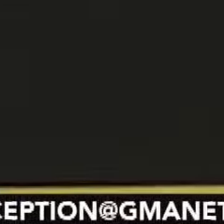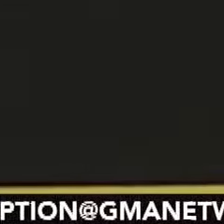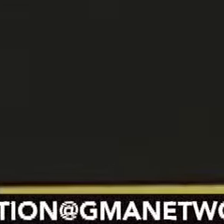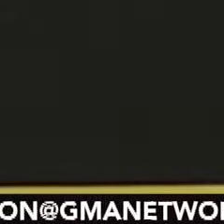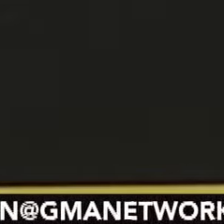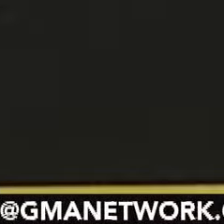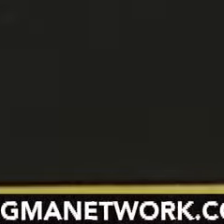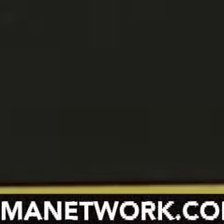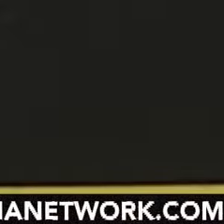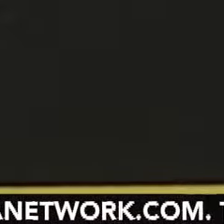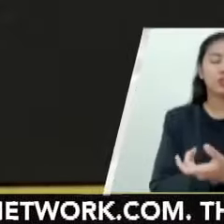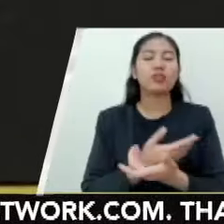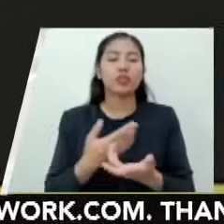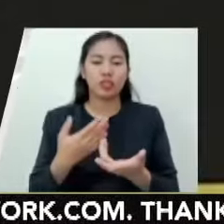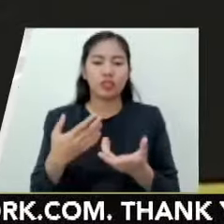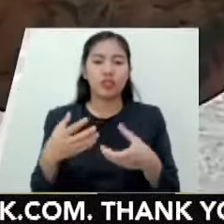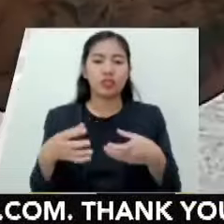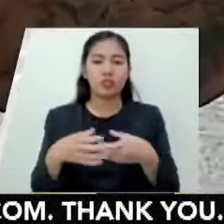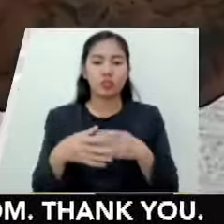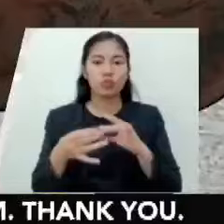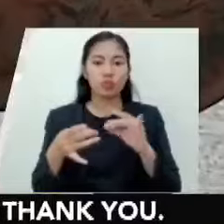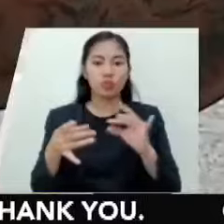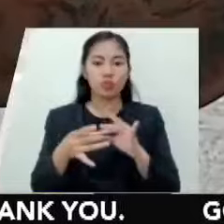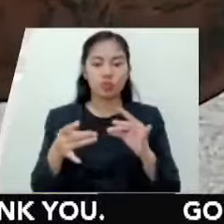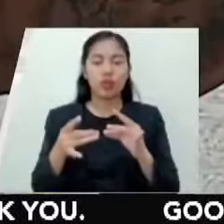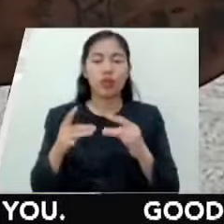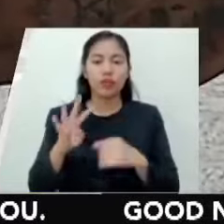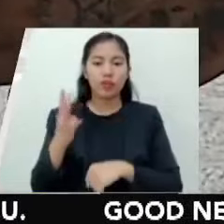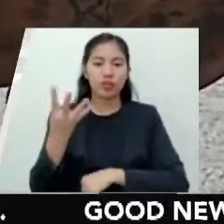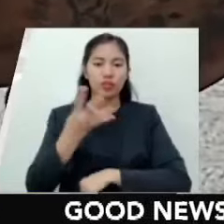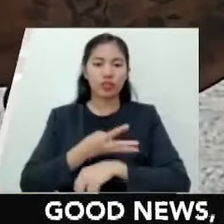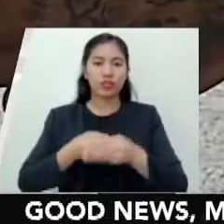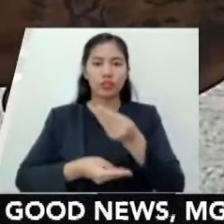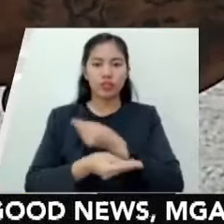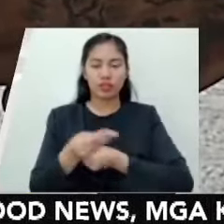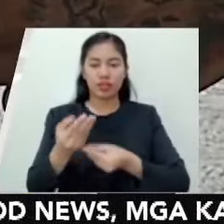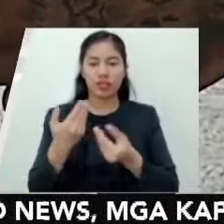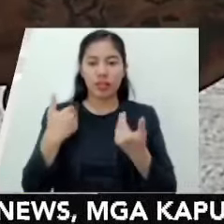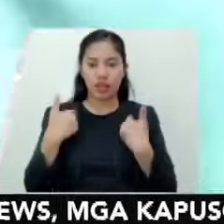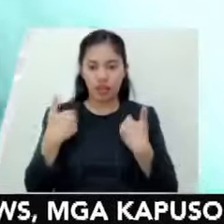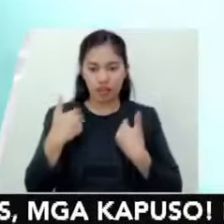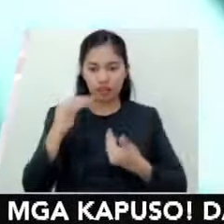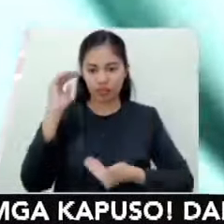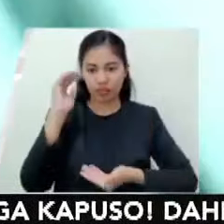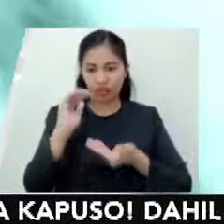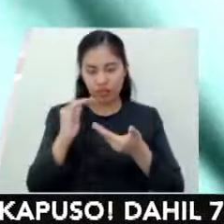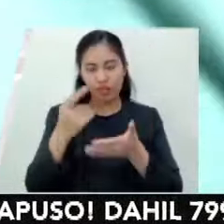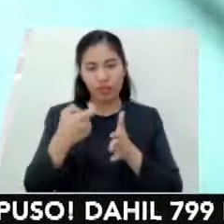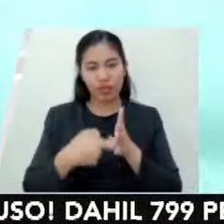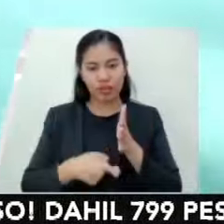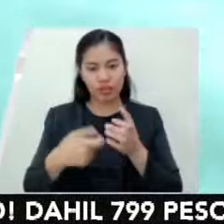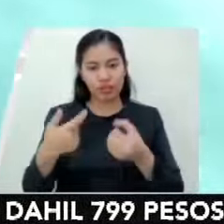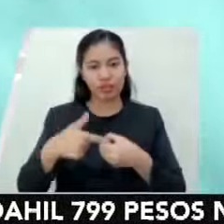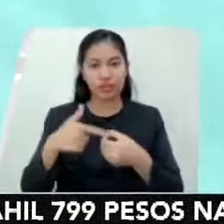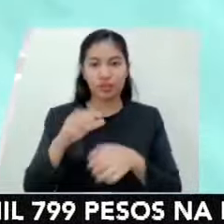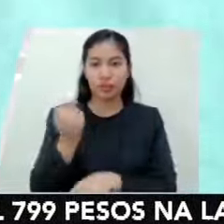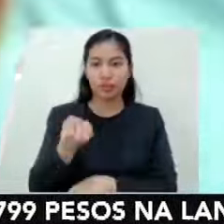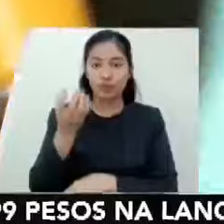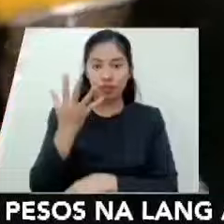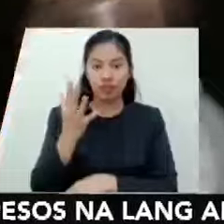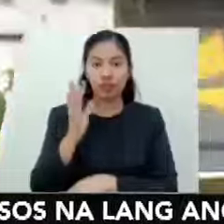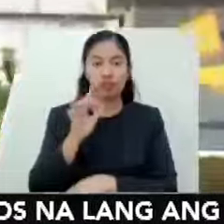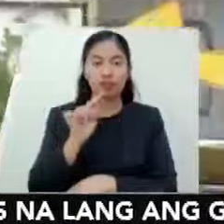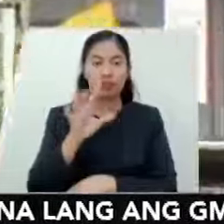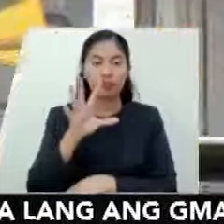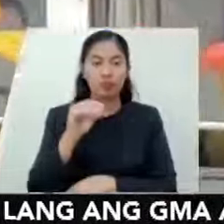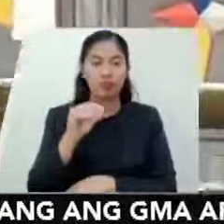Bureau, batay po sa 4-day trading, may inaasahan nga pong rollback sa gasolina na 50 hanggang 80 centavos kada litro,